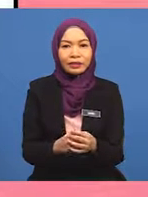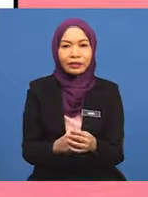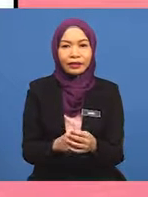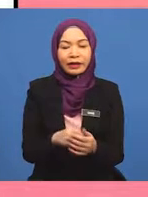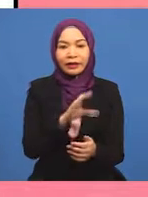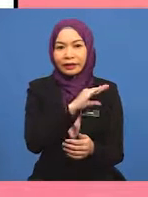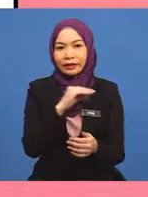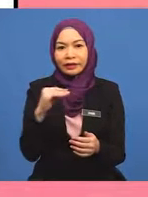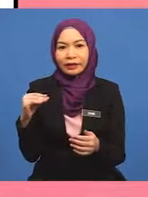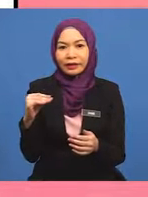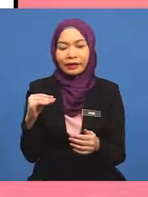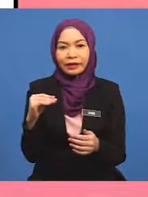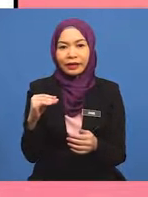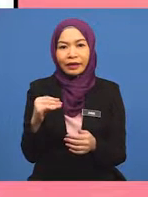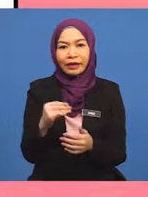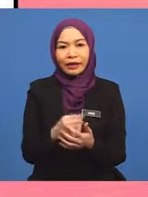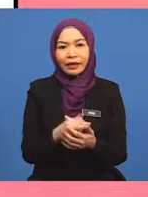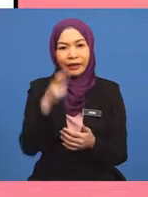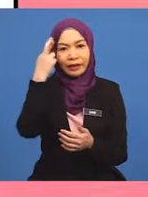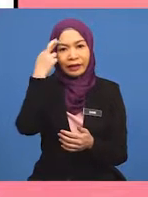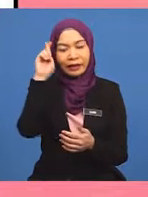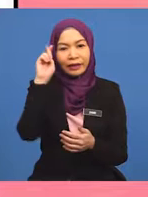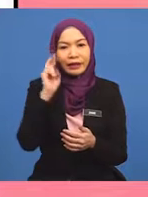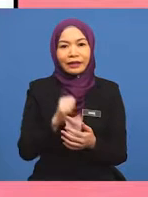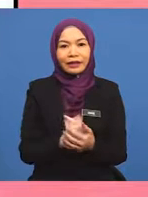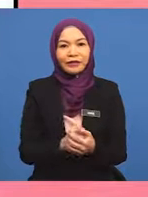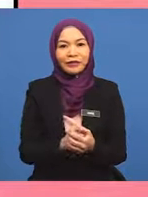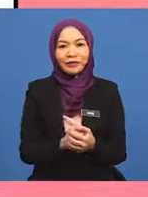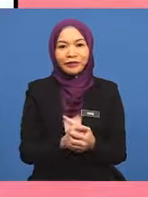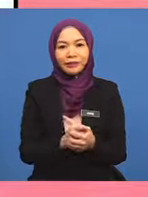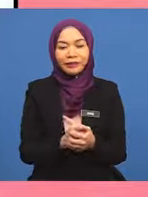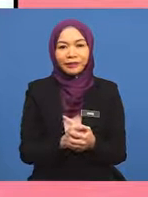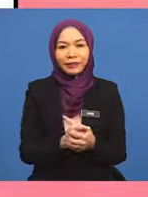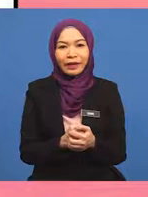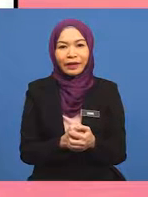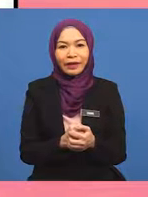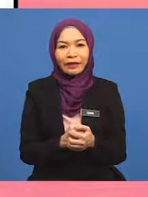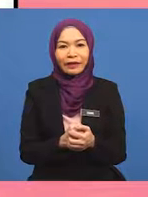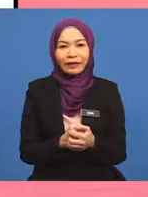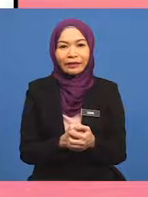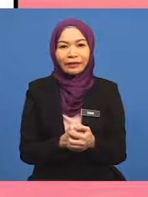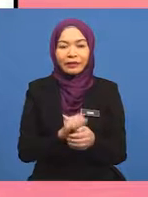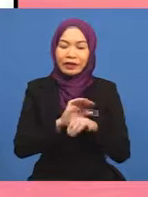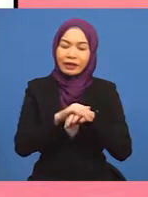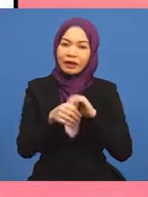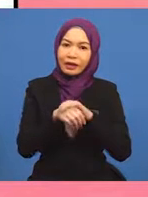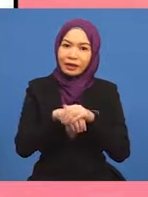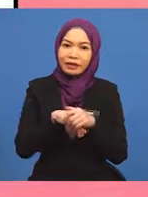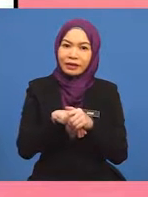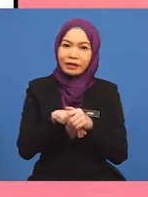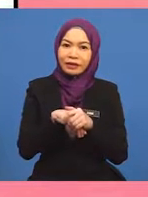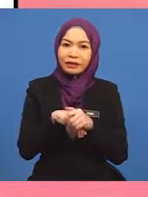Pengguna boleh menggunakan penyambungan khas bagi memberikan lebih